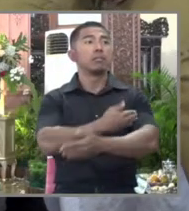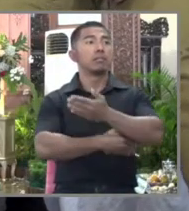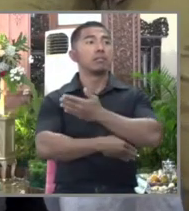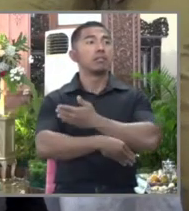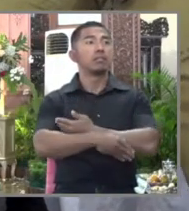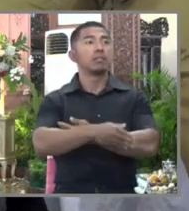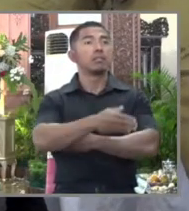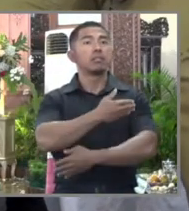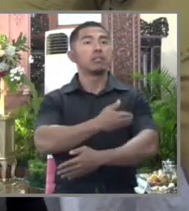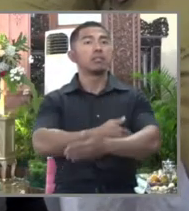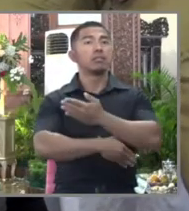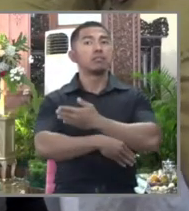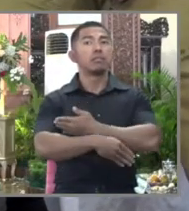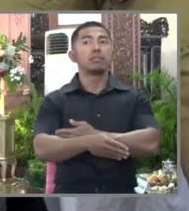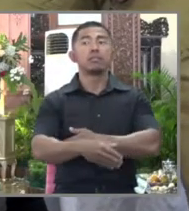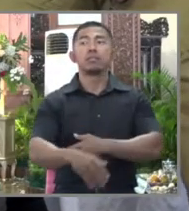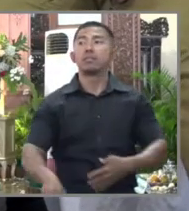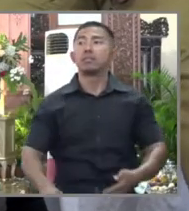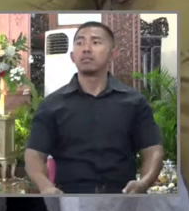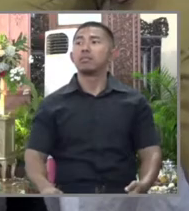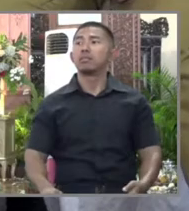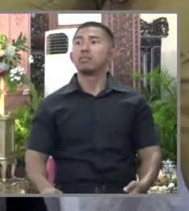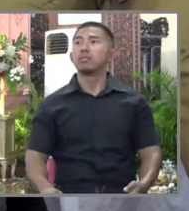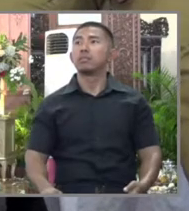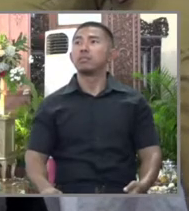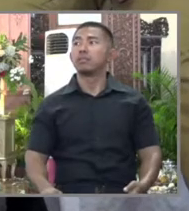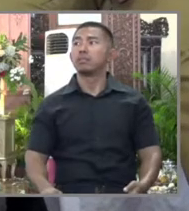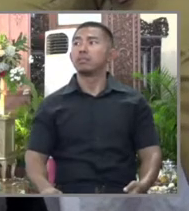dulu. Oh, yang ini.